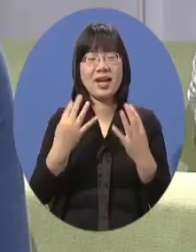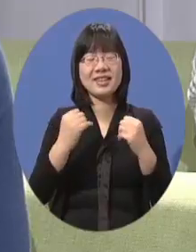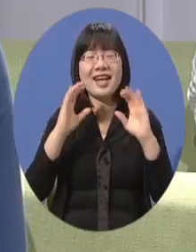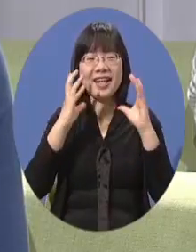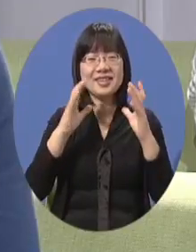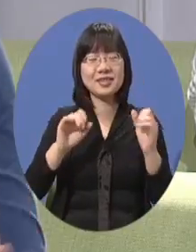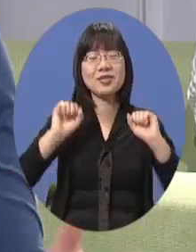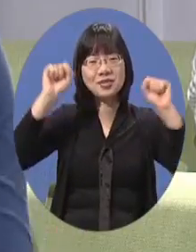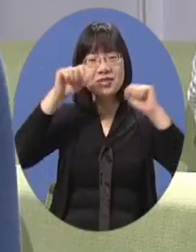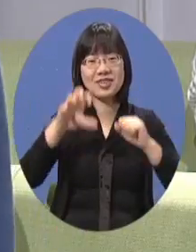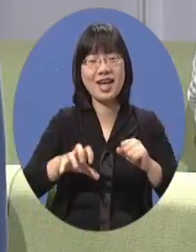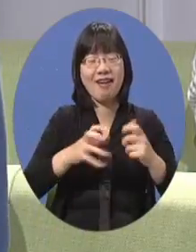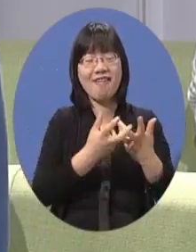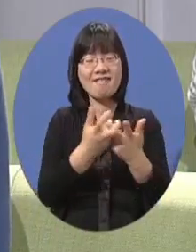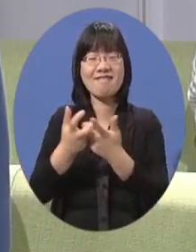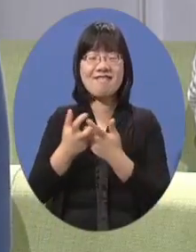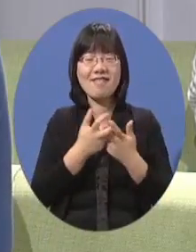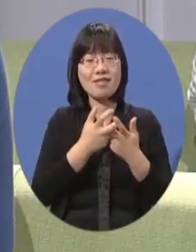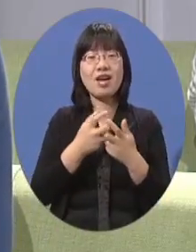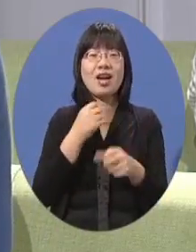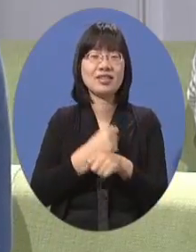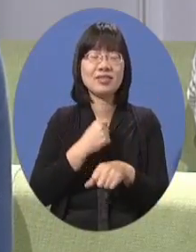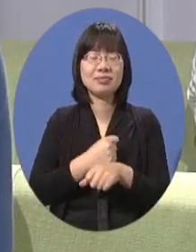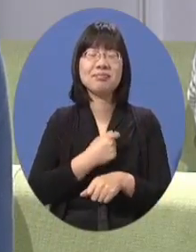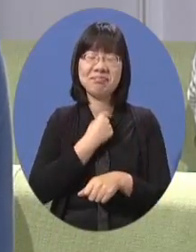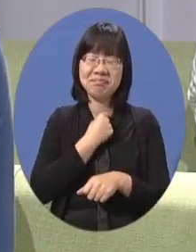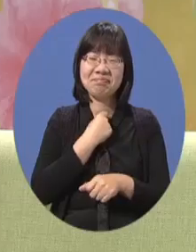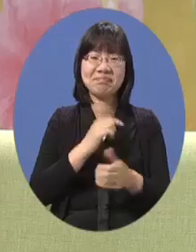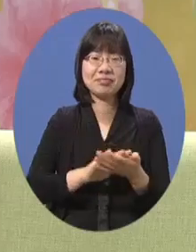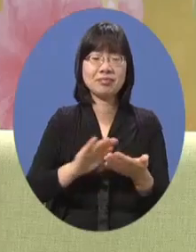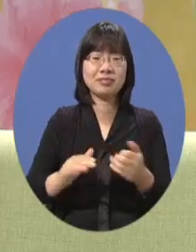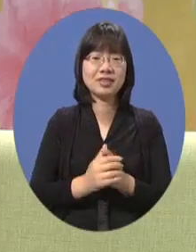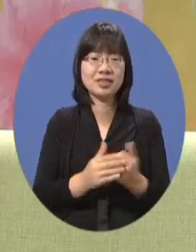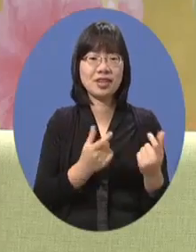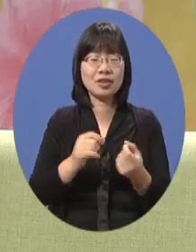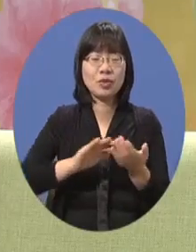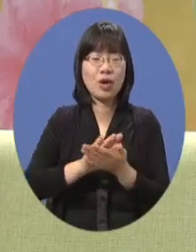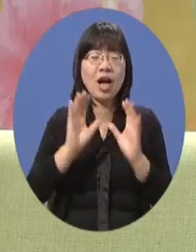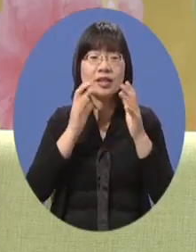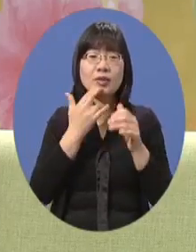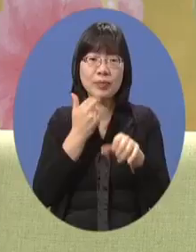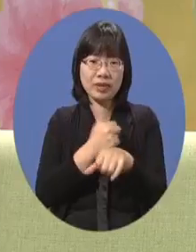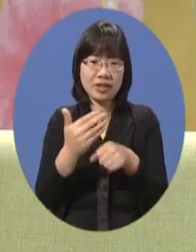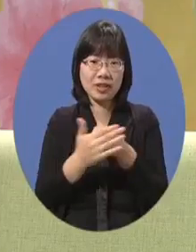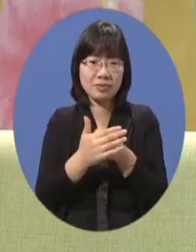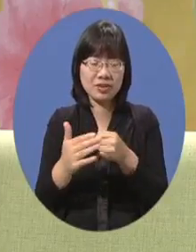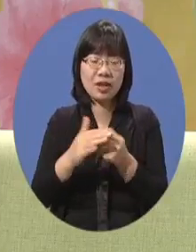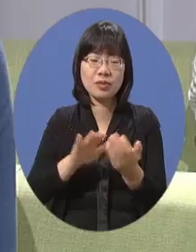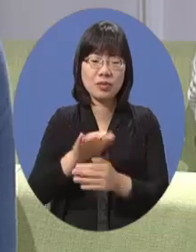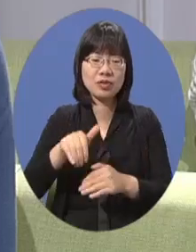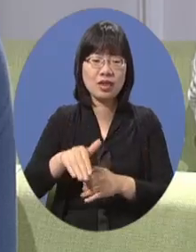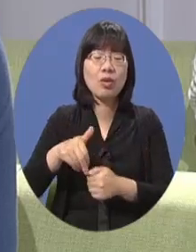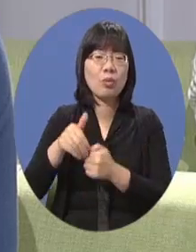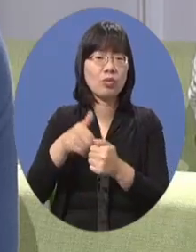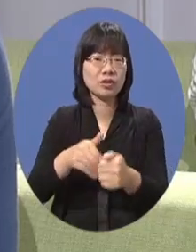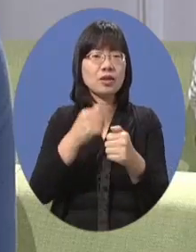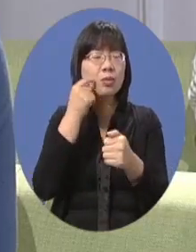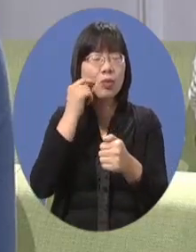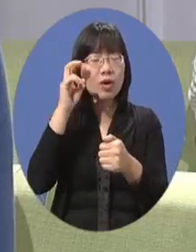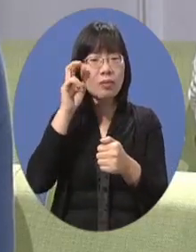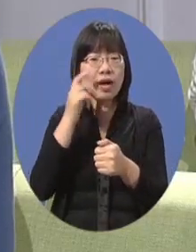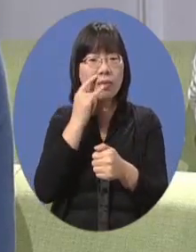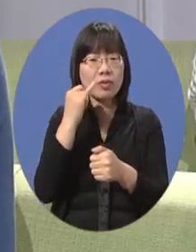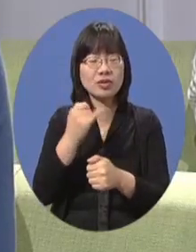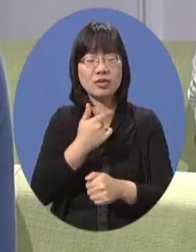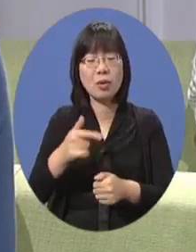아이들이 운동장에 바글바글 해줬으면 하는 그런 소망을 가지고 같이 놀 아이들이 없어서 놀이터에 못 내보내겠어요. 그러니까요. 네. 그렇죠. 어머님들이